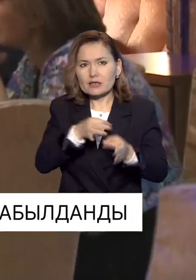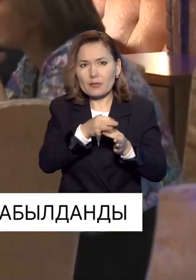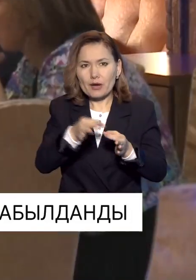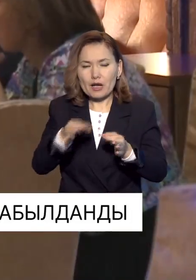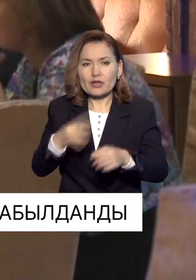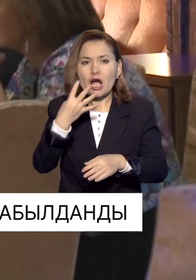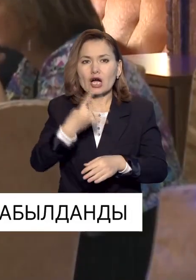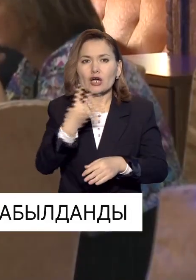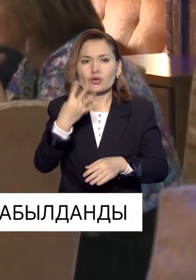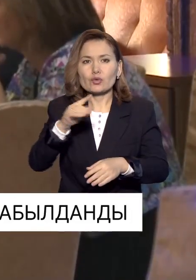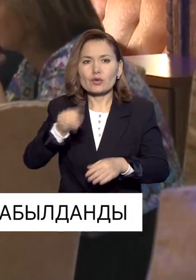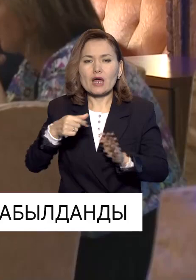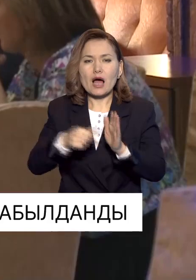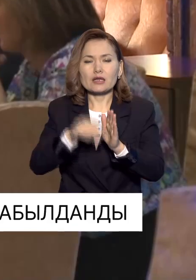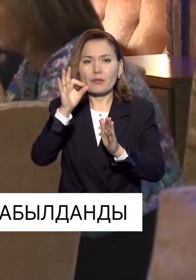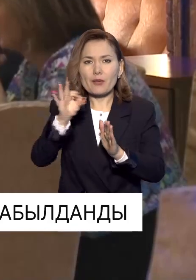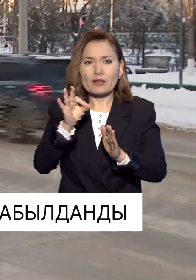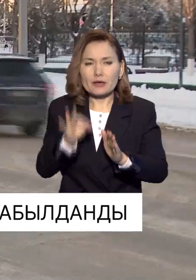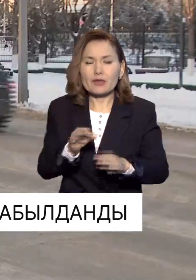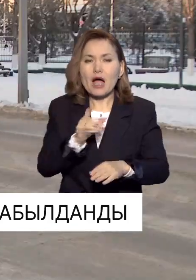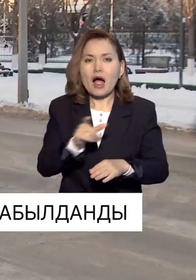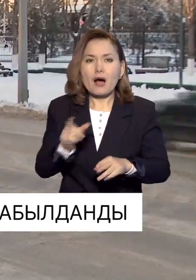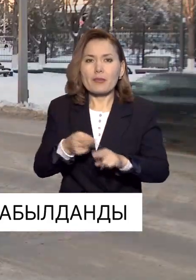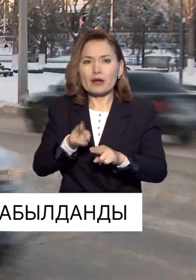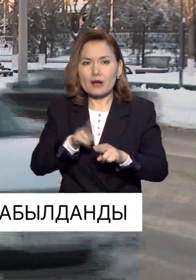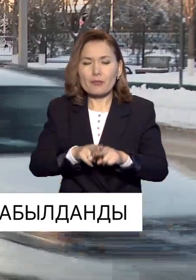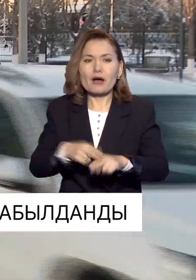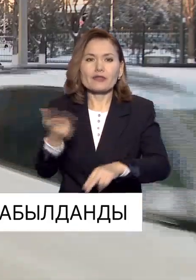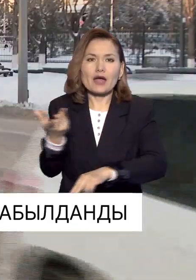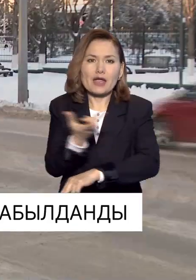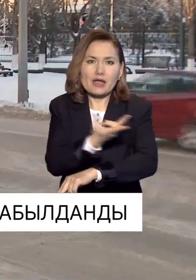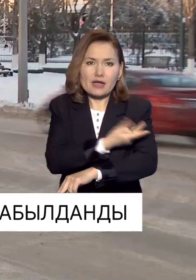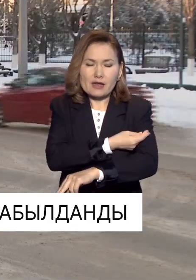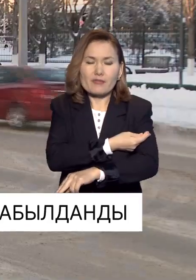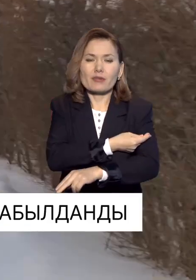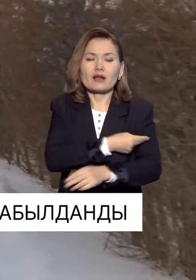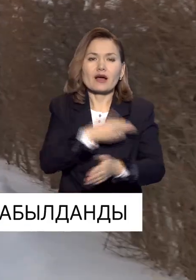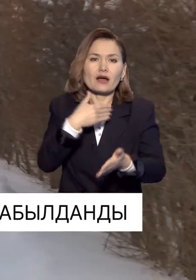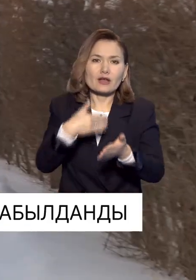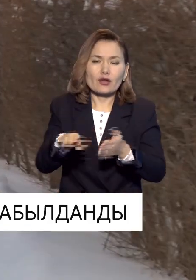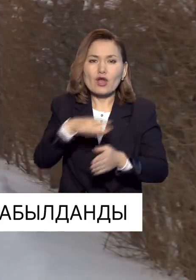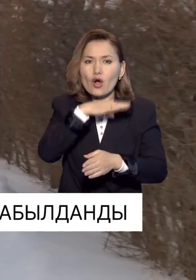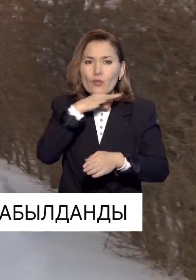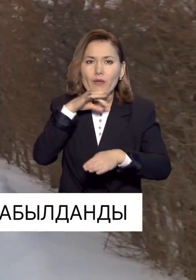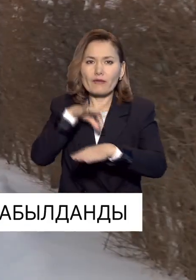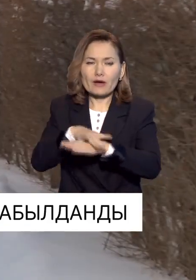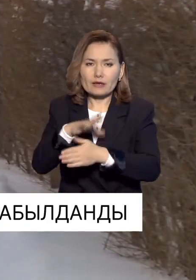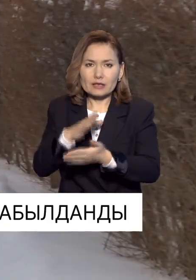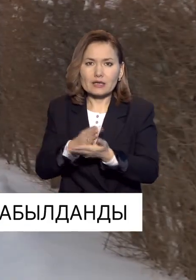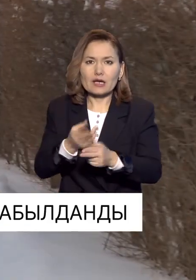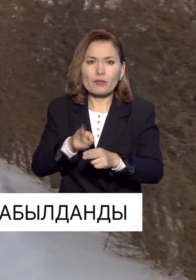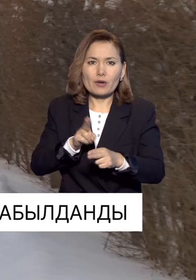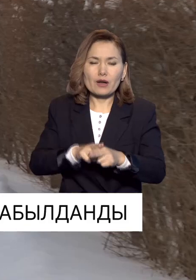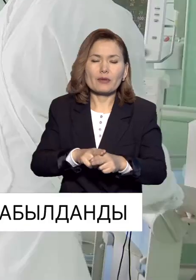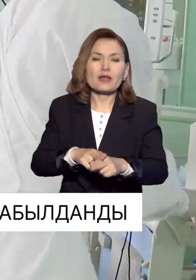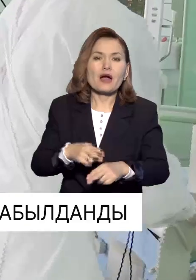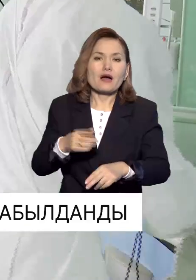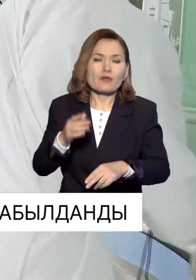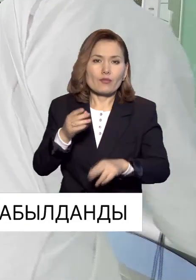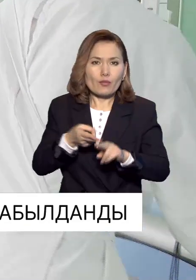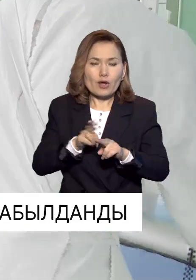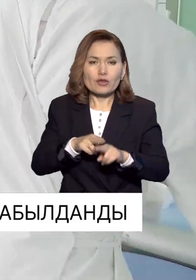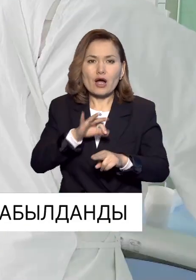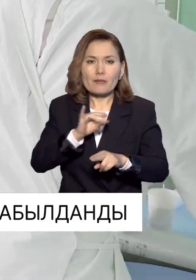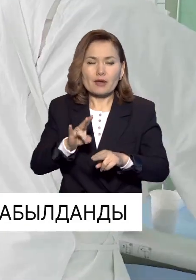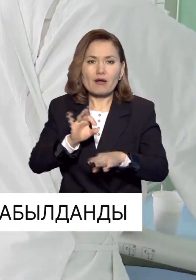іліккендердің 44,6%. Адамдардың кейбір тобы екпе қабылдағаннан гөрі инфекция жұқтырып айығуды жөн санайды. Бірақ бұл қате. Өйткені